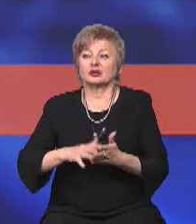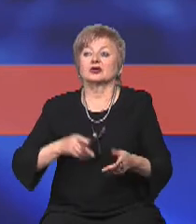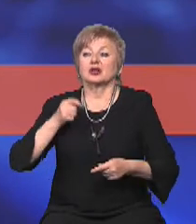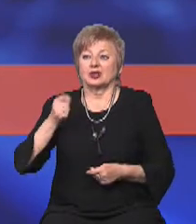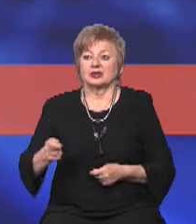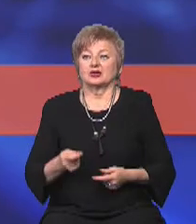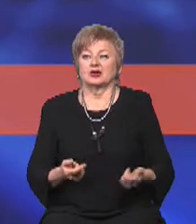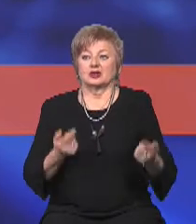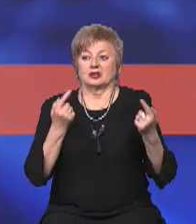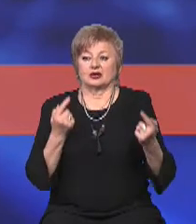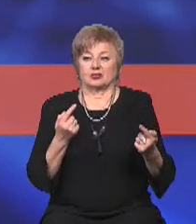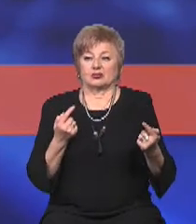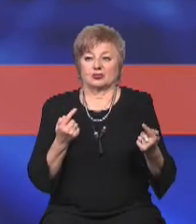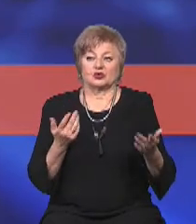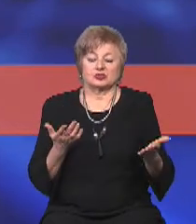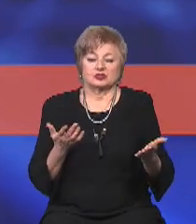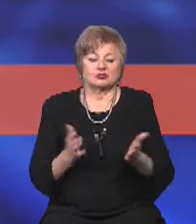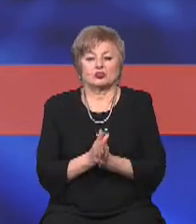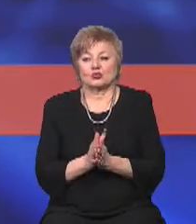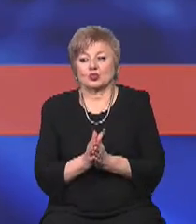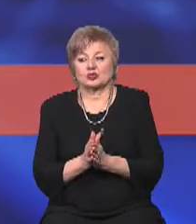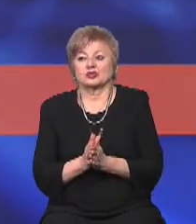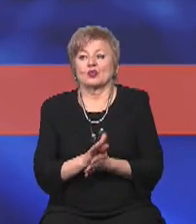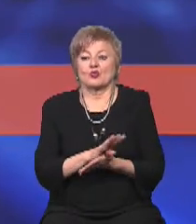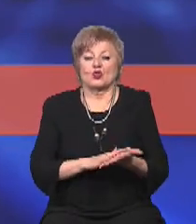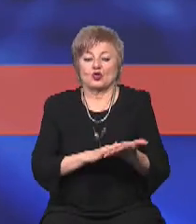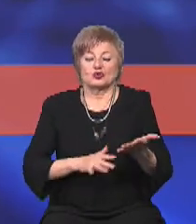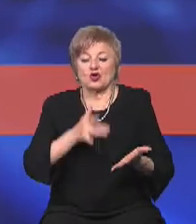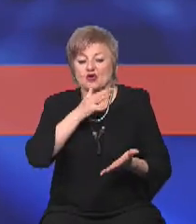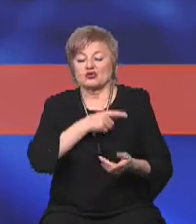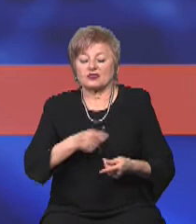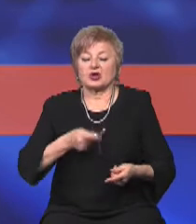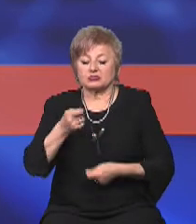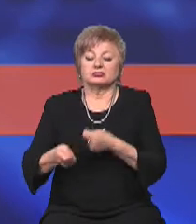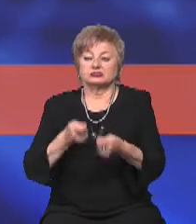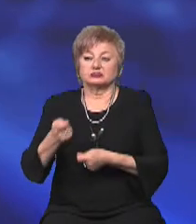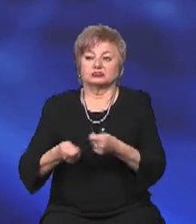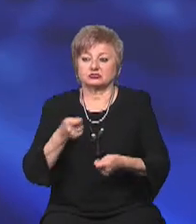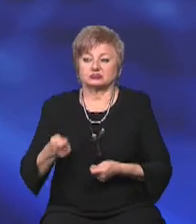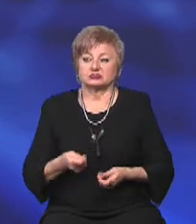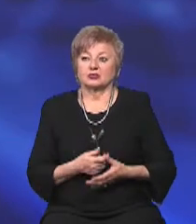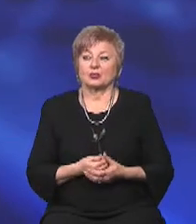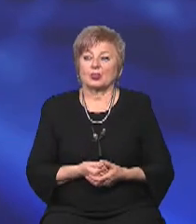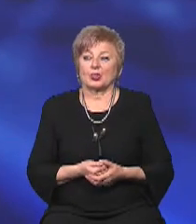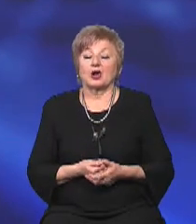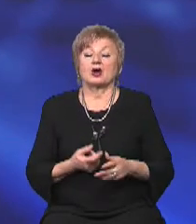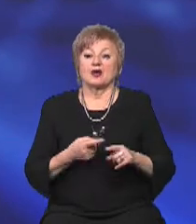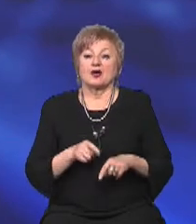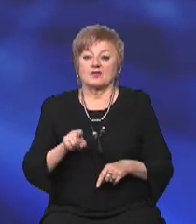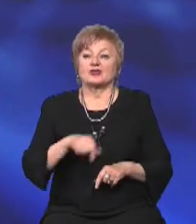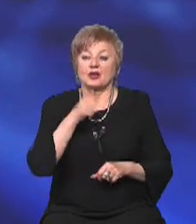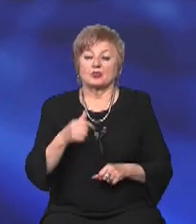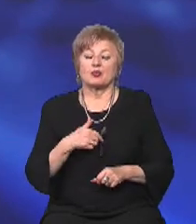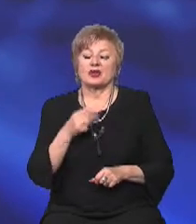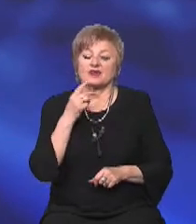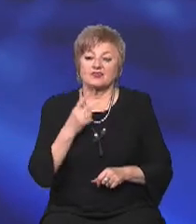і велика кількість не встигла. Нас дуже просили подовжити термін подачі, але ми не відійшли від цих строків. Цьогоріч ми